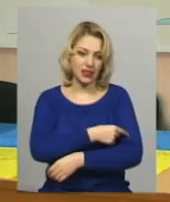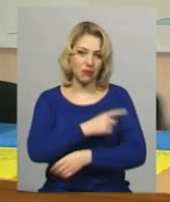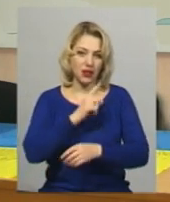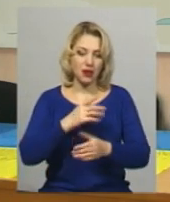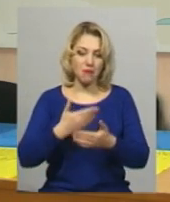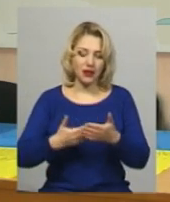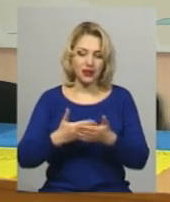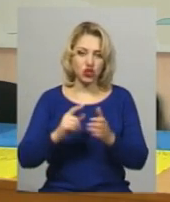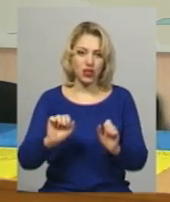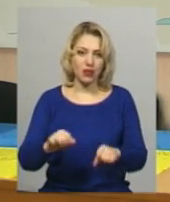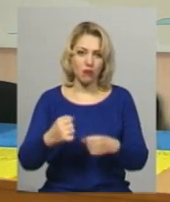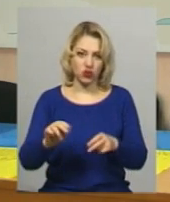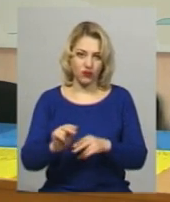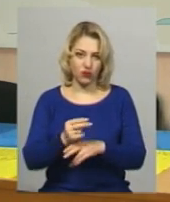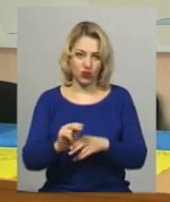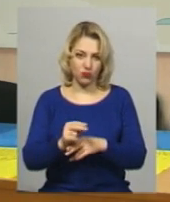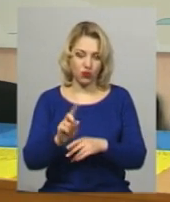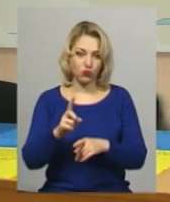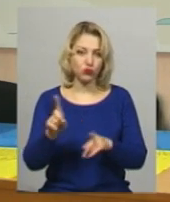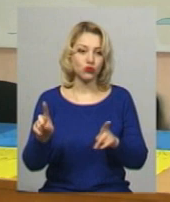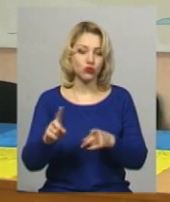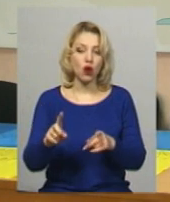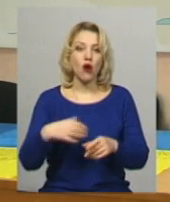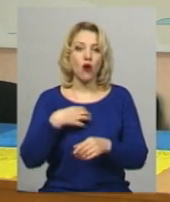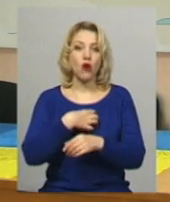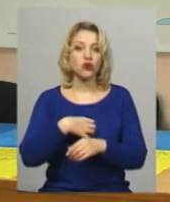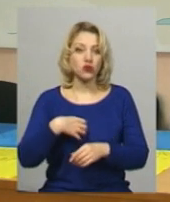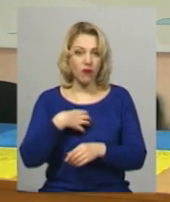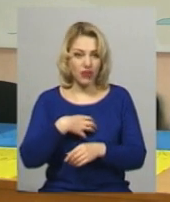неможливо відремонтувати, тому що основна